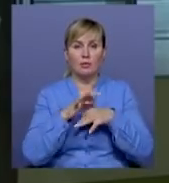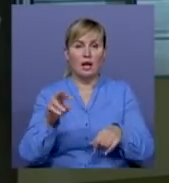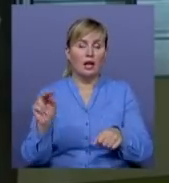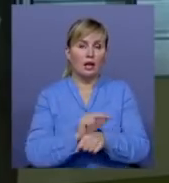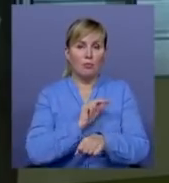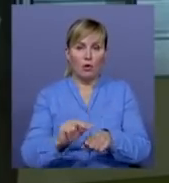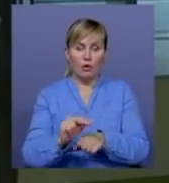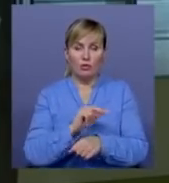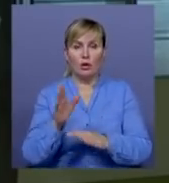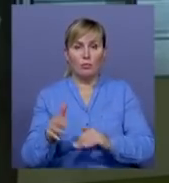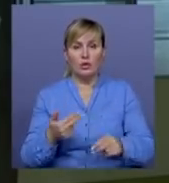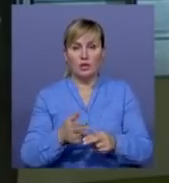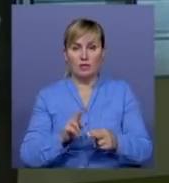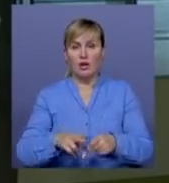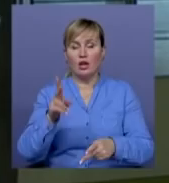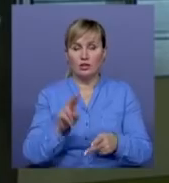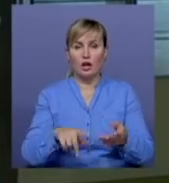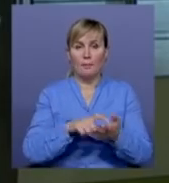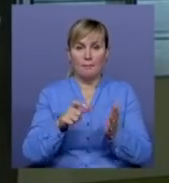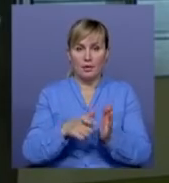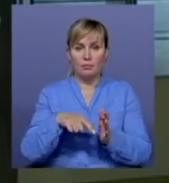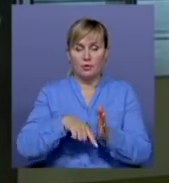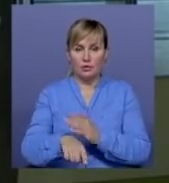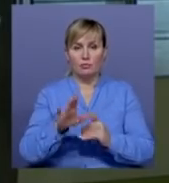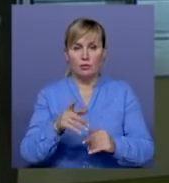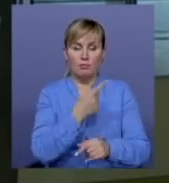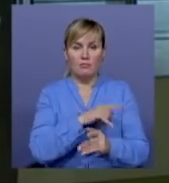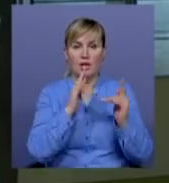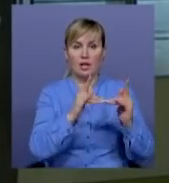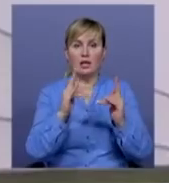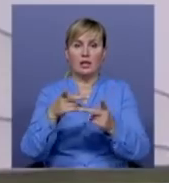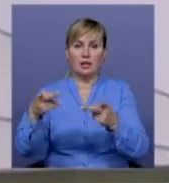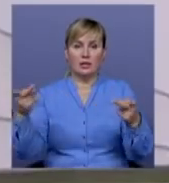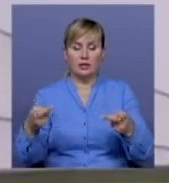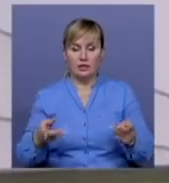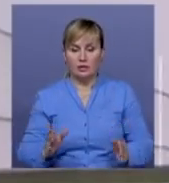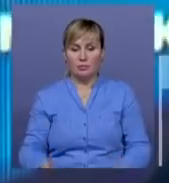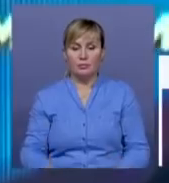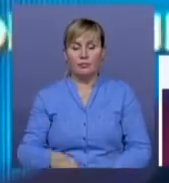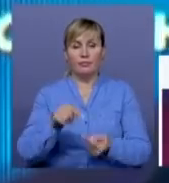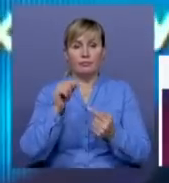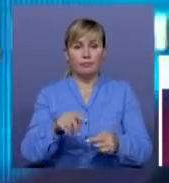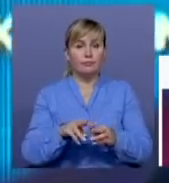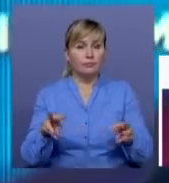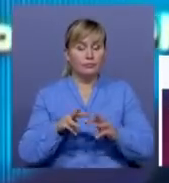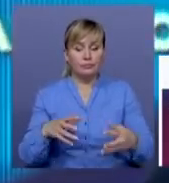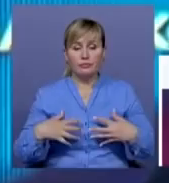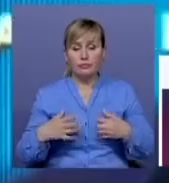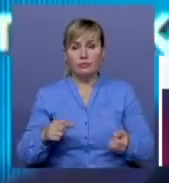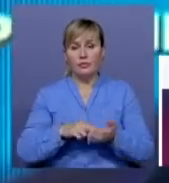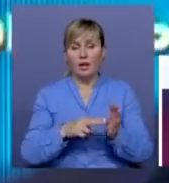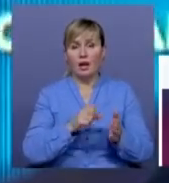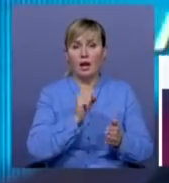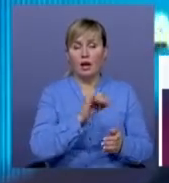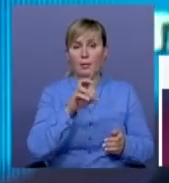ремонтные работы. После их окончания помещения снабдят больничными койками. В соответствии с алгоритмом действий Министерства здравоохранения по плану А и